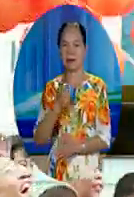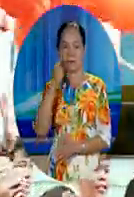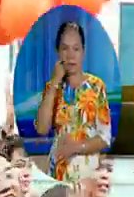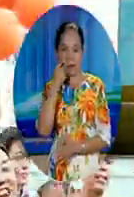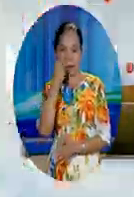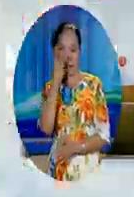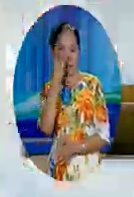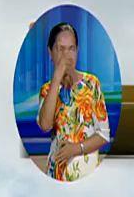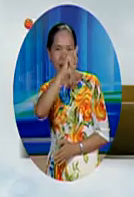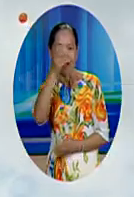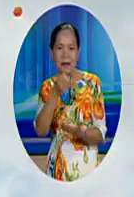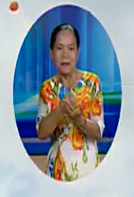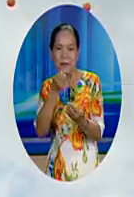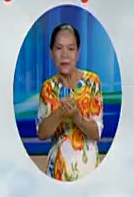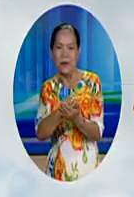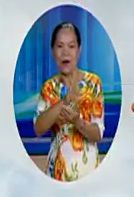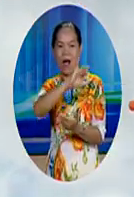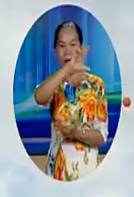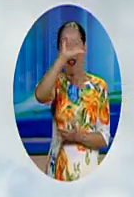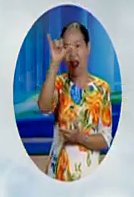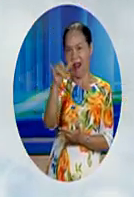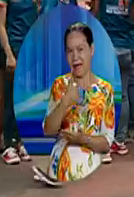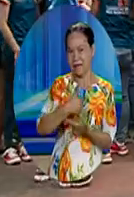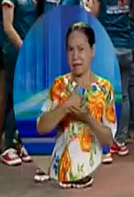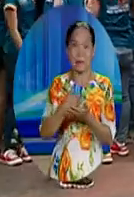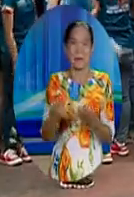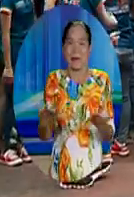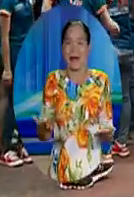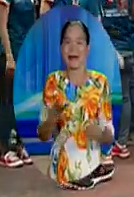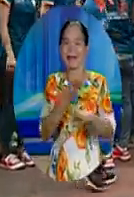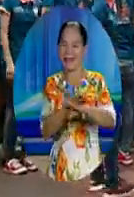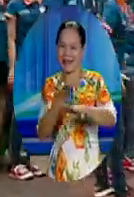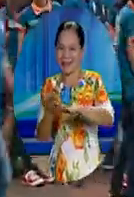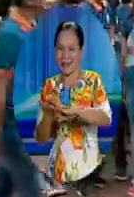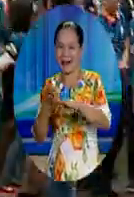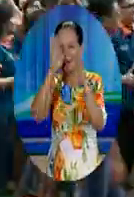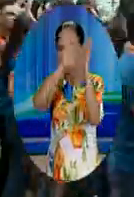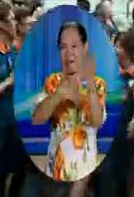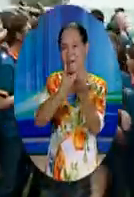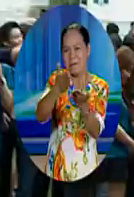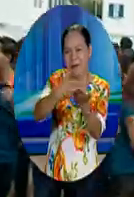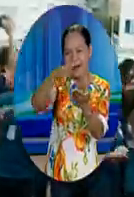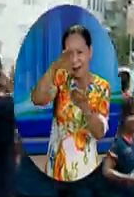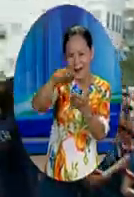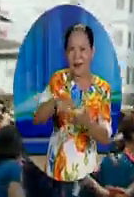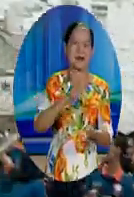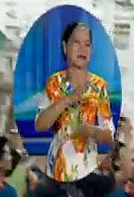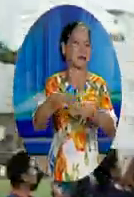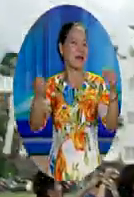3 ngày mua sắm bận rộn trên Lazada với những gói ưu đãi bất ngờ, những sản phẩm mới và các chương trình khuyến mãi hoạt động thú vị.